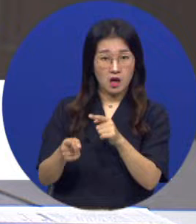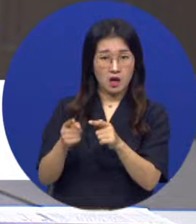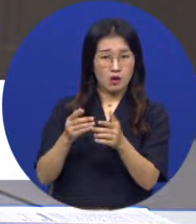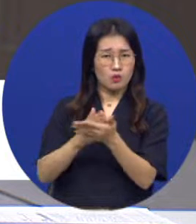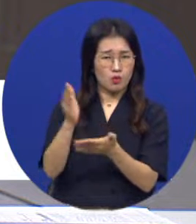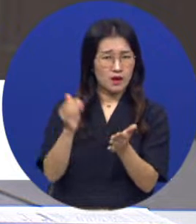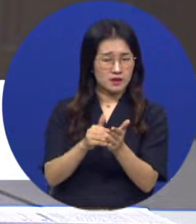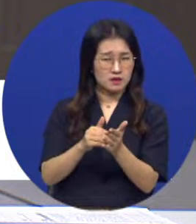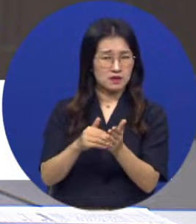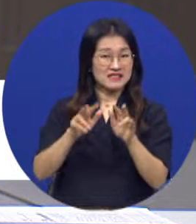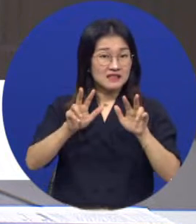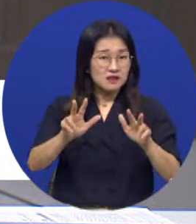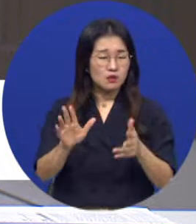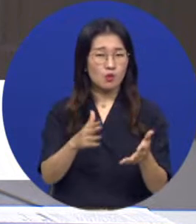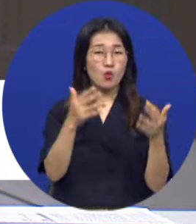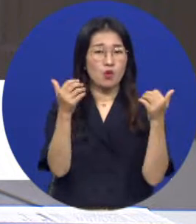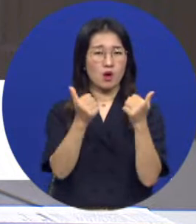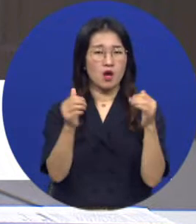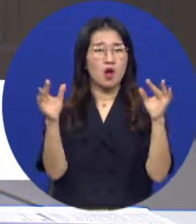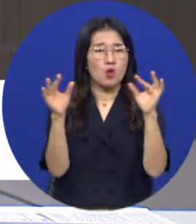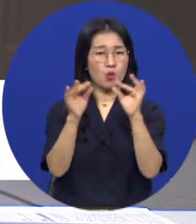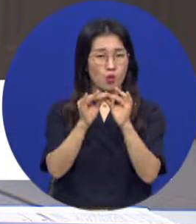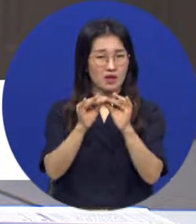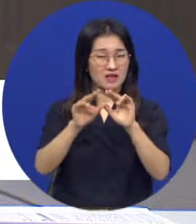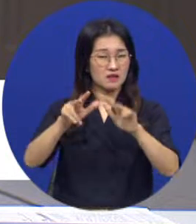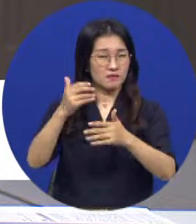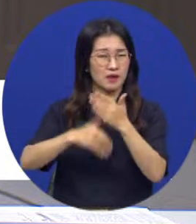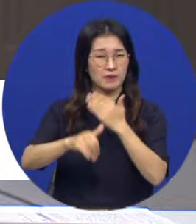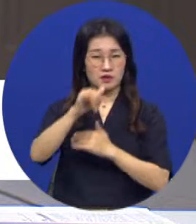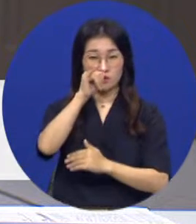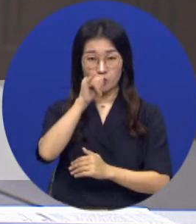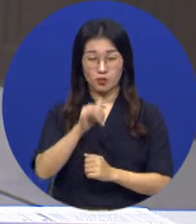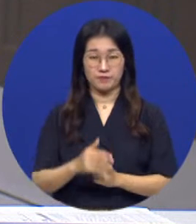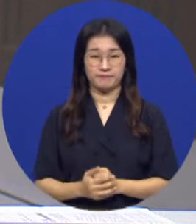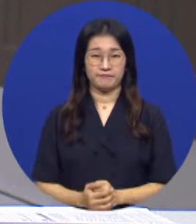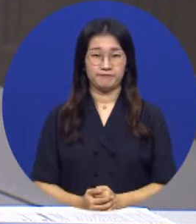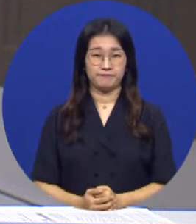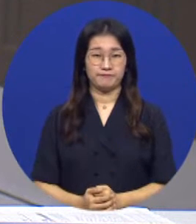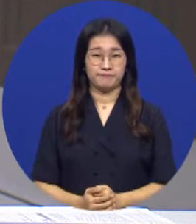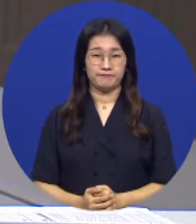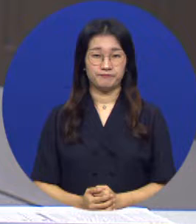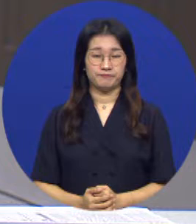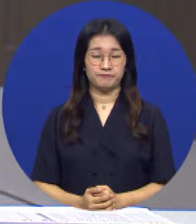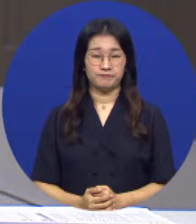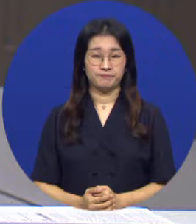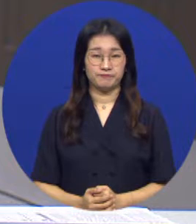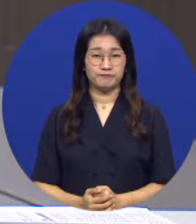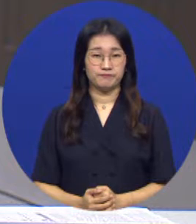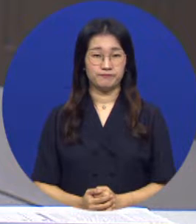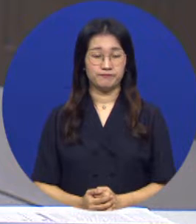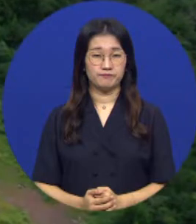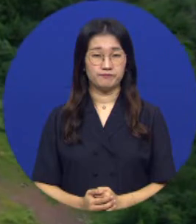도의회의 동의 절차만 남겨 놓고 있습니다 이 따끔 기자가 보도합니다